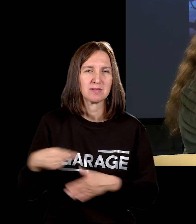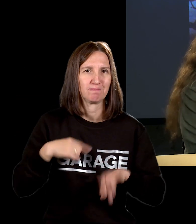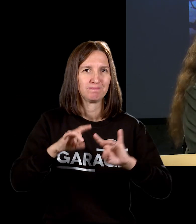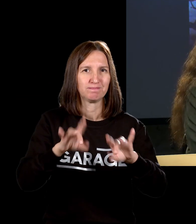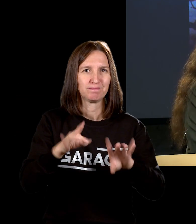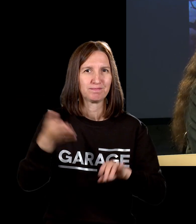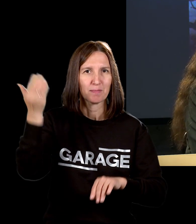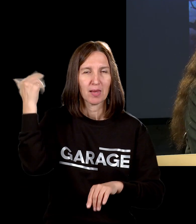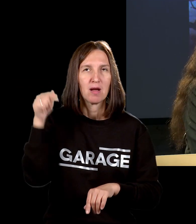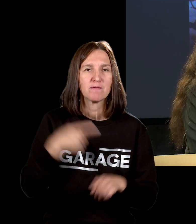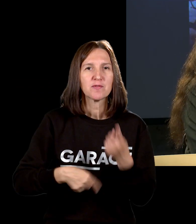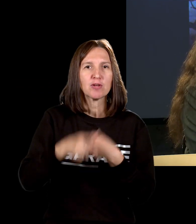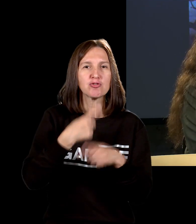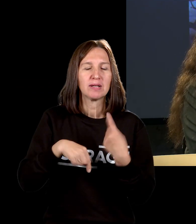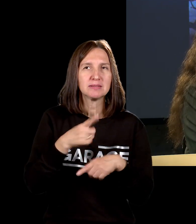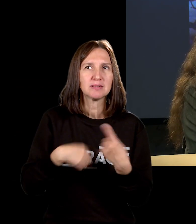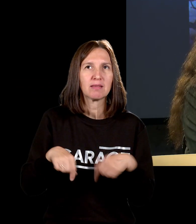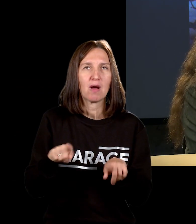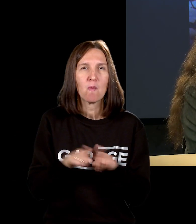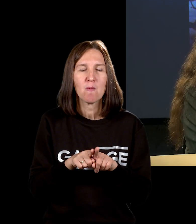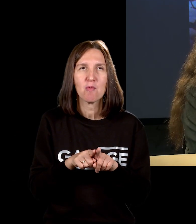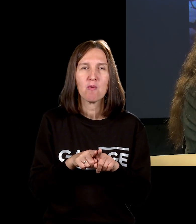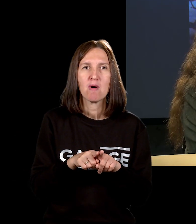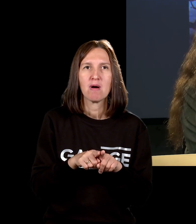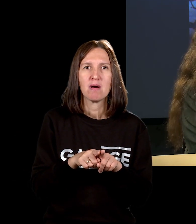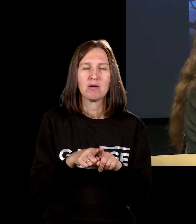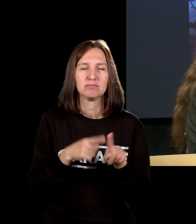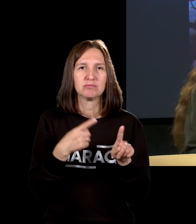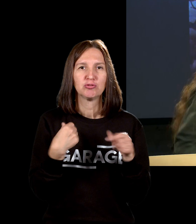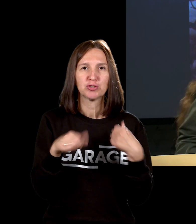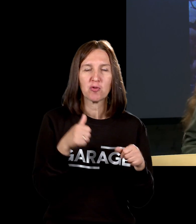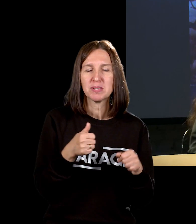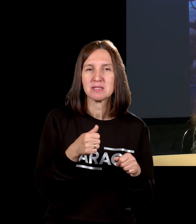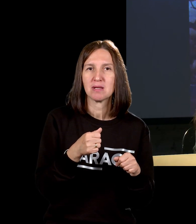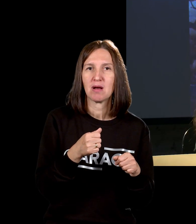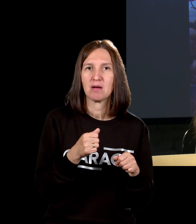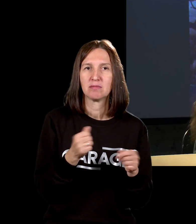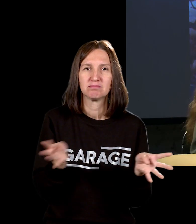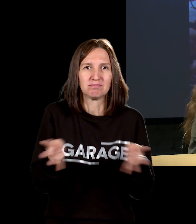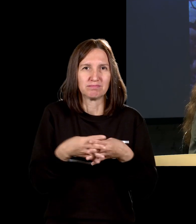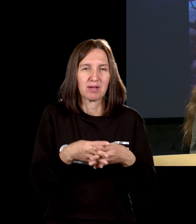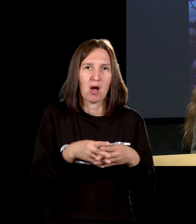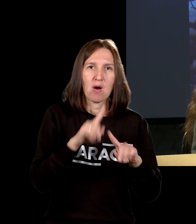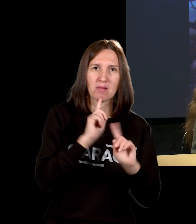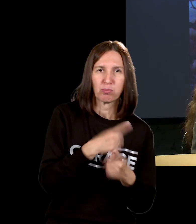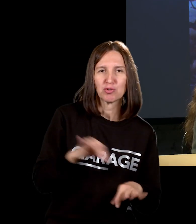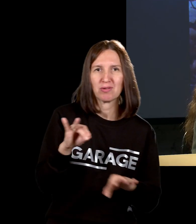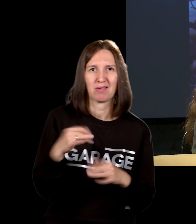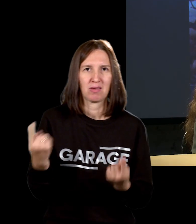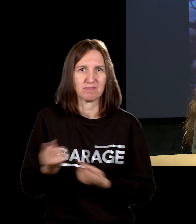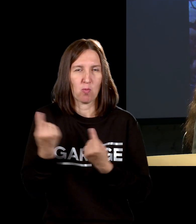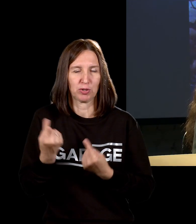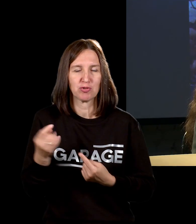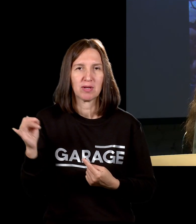который возвращается к метафизической живописи, к такому реализму вневременному, о котором мы говорили на одной из первых лекций. Но